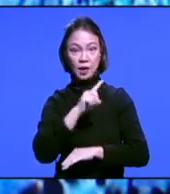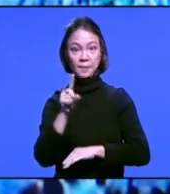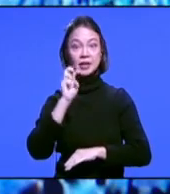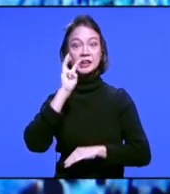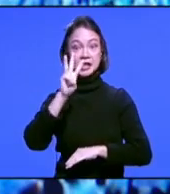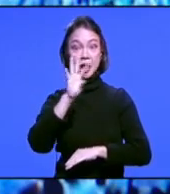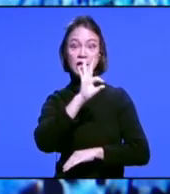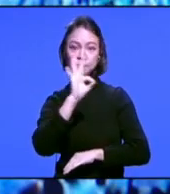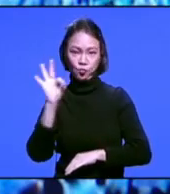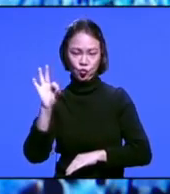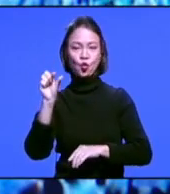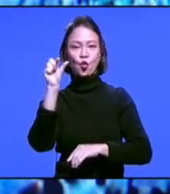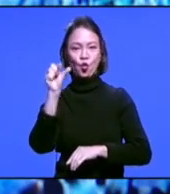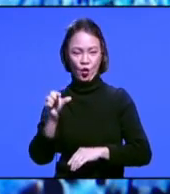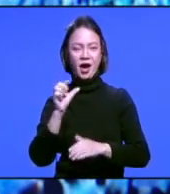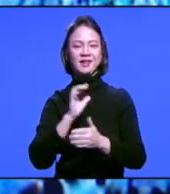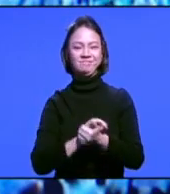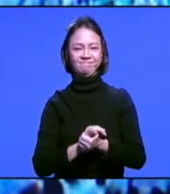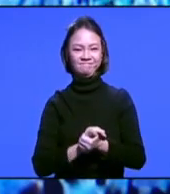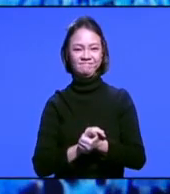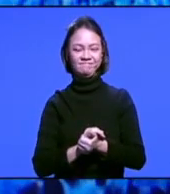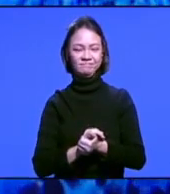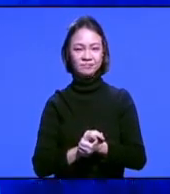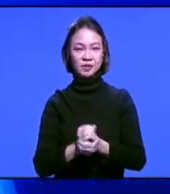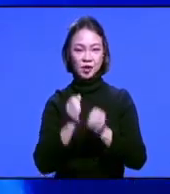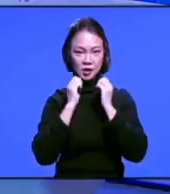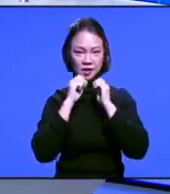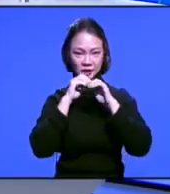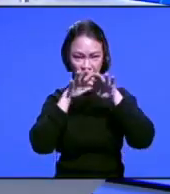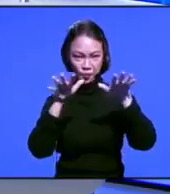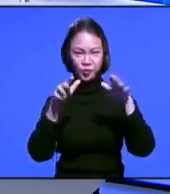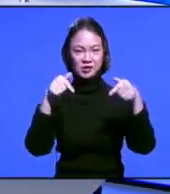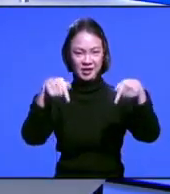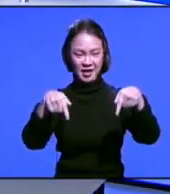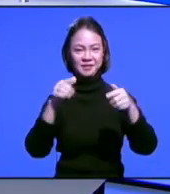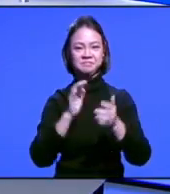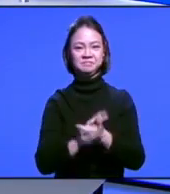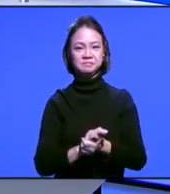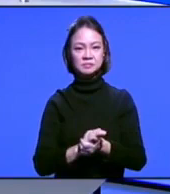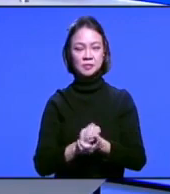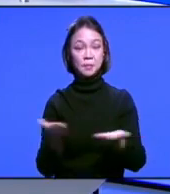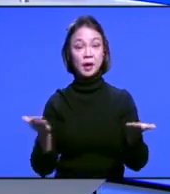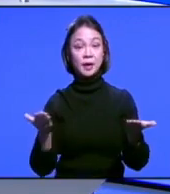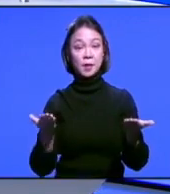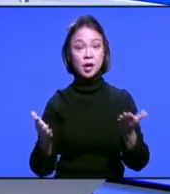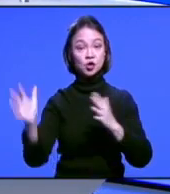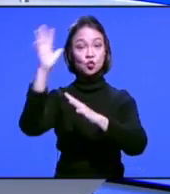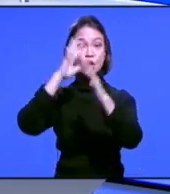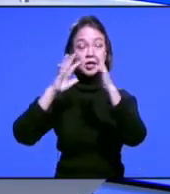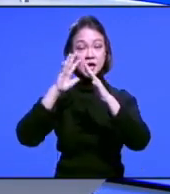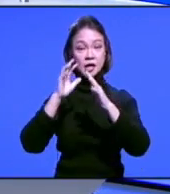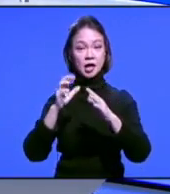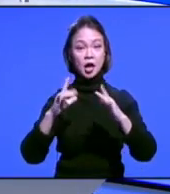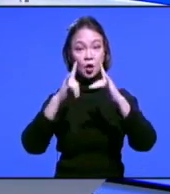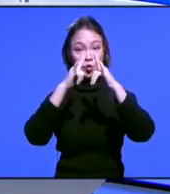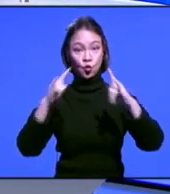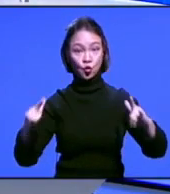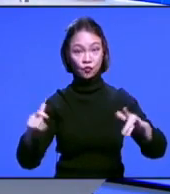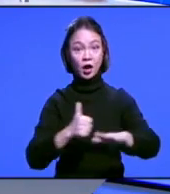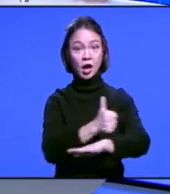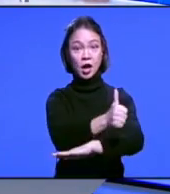orang. Sudah ada Doni Sanjay yang siap melaporkan informasi terkini. Doni, bisa disampaikan bagaimana suasana terkini wukuf di